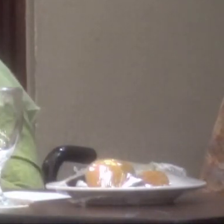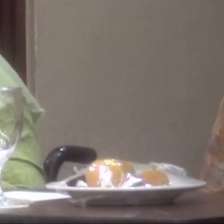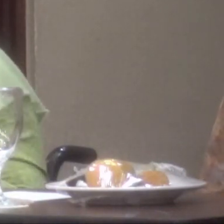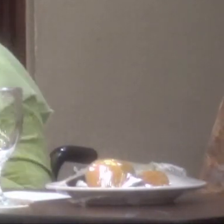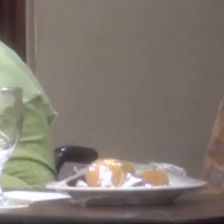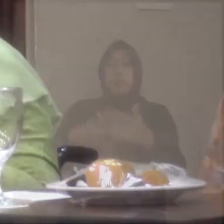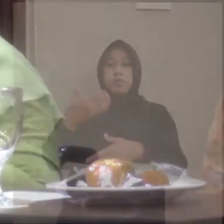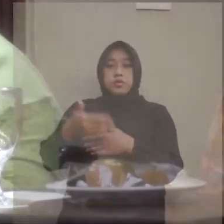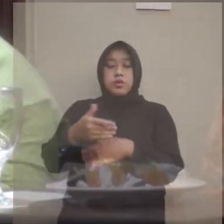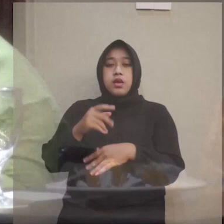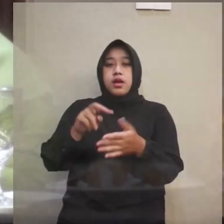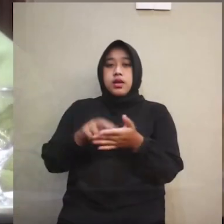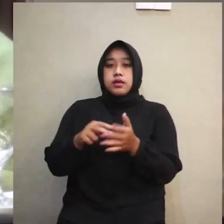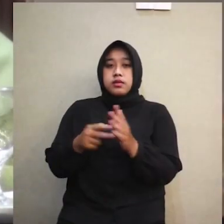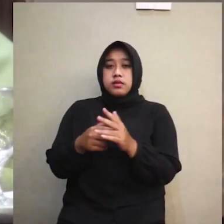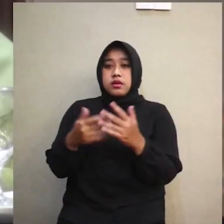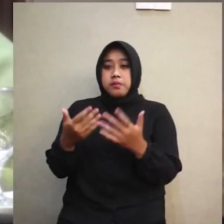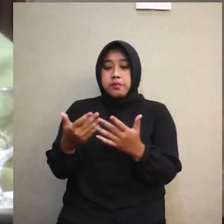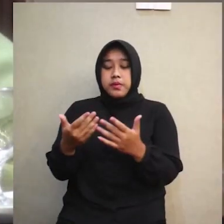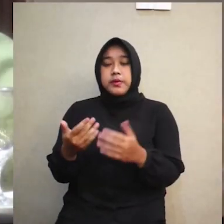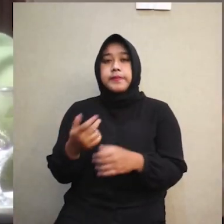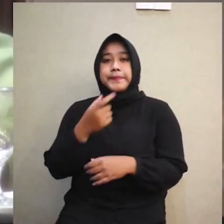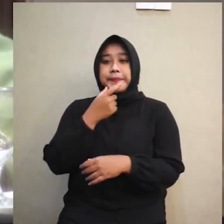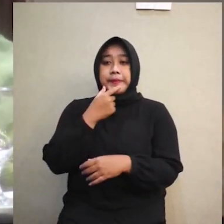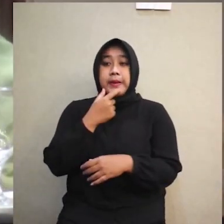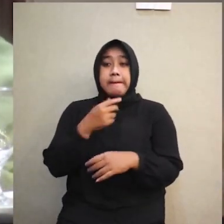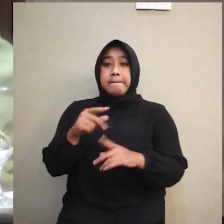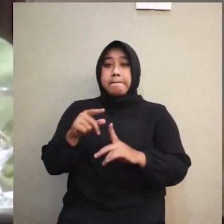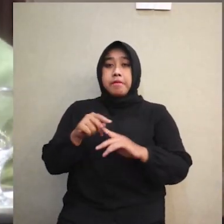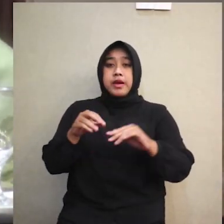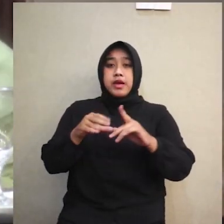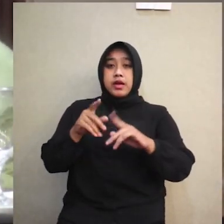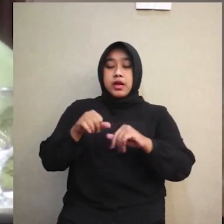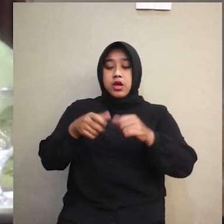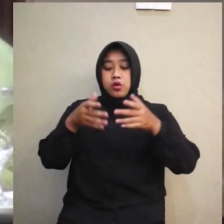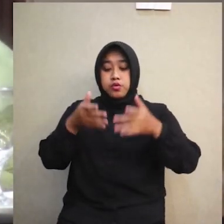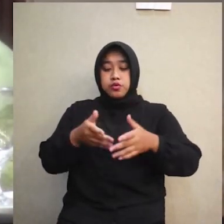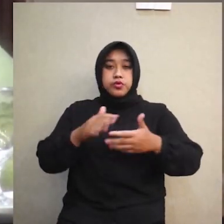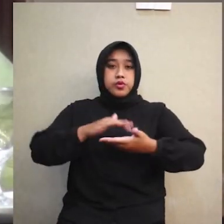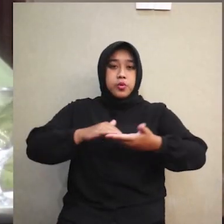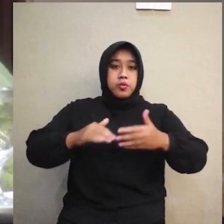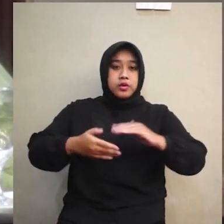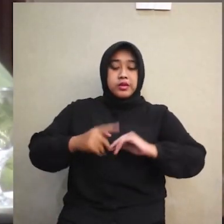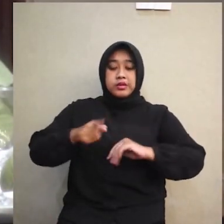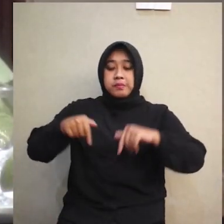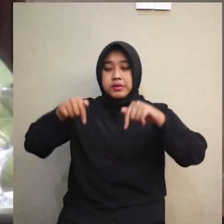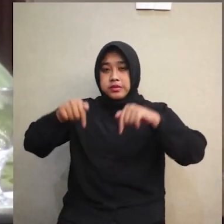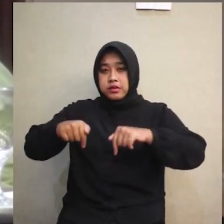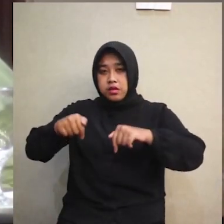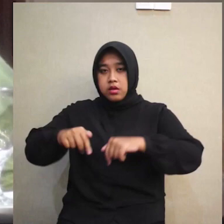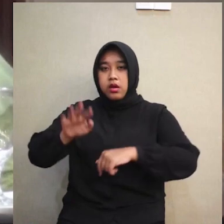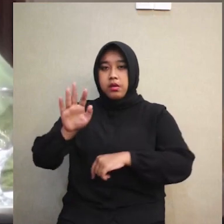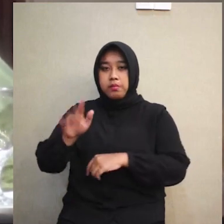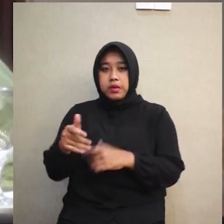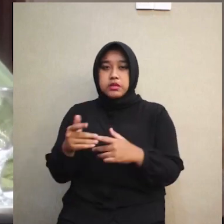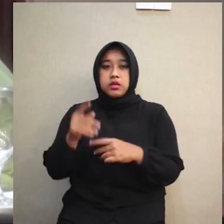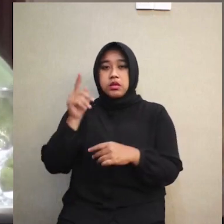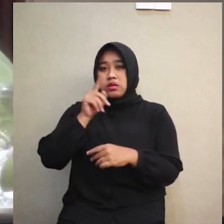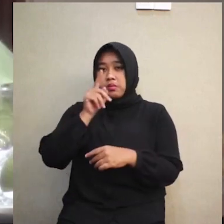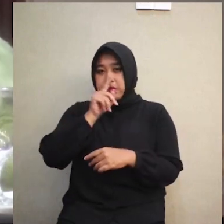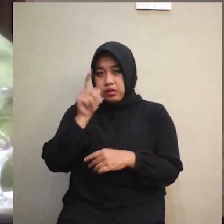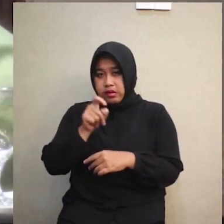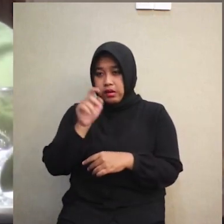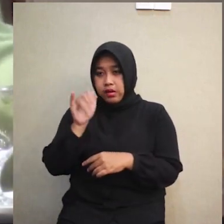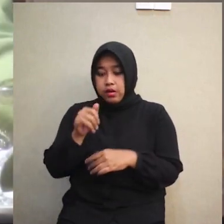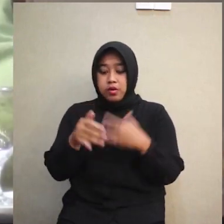artinya para legal untuk komunitas Sampai sekarang masih masih dipertanyakan nah kemudian yang